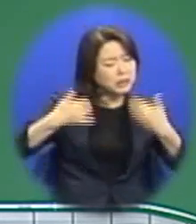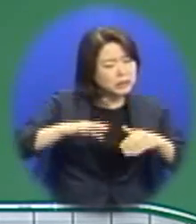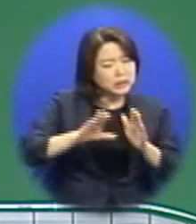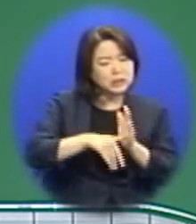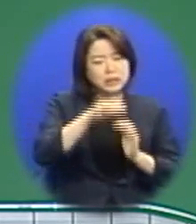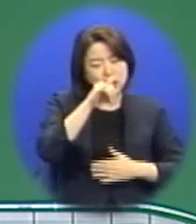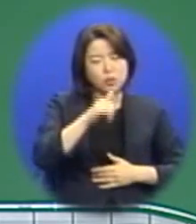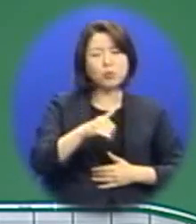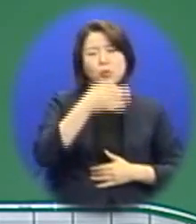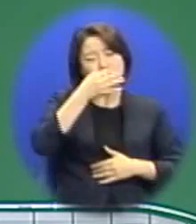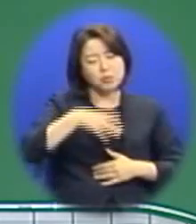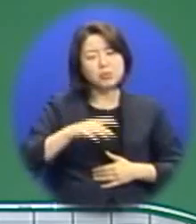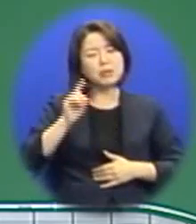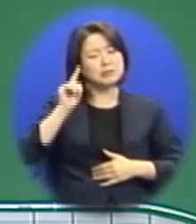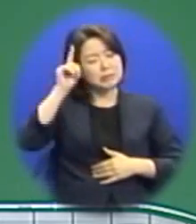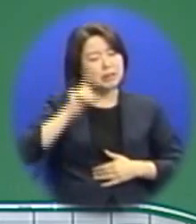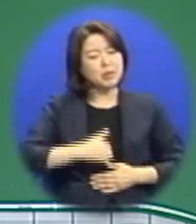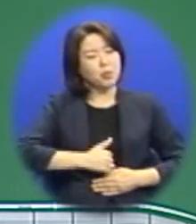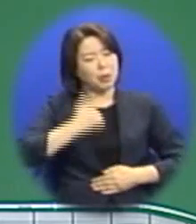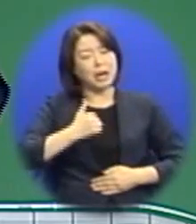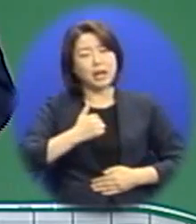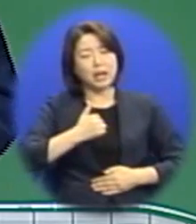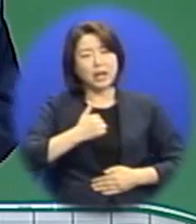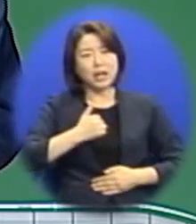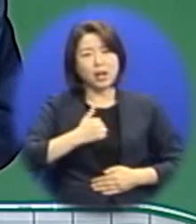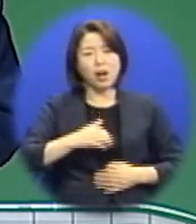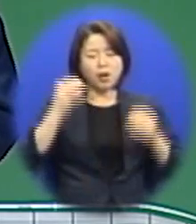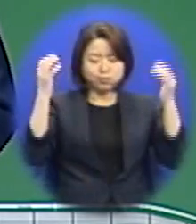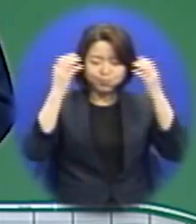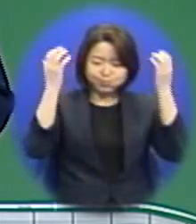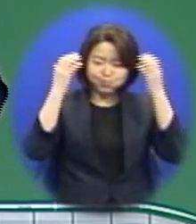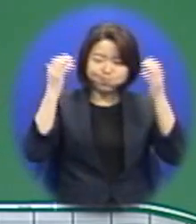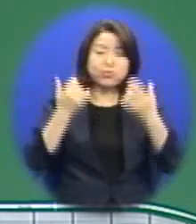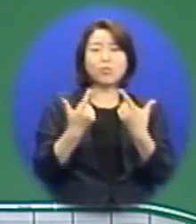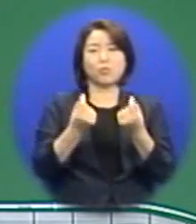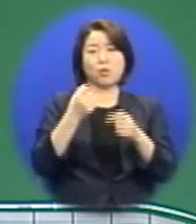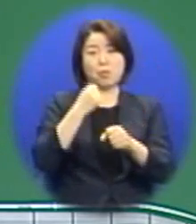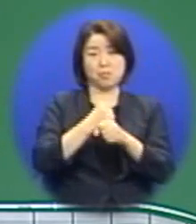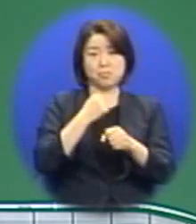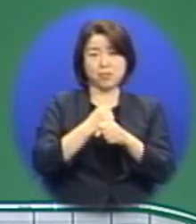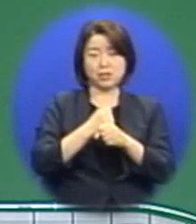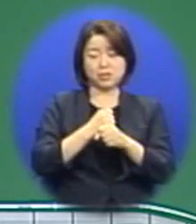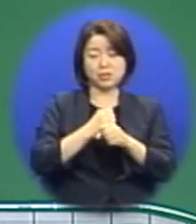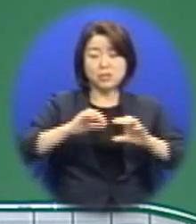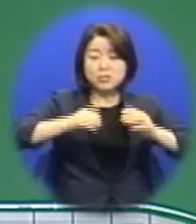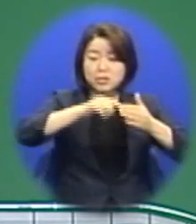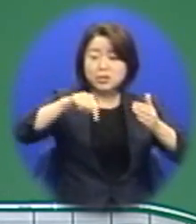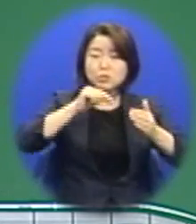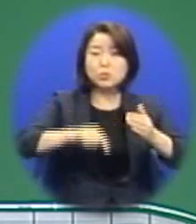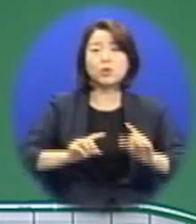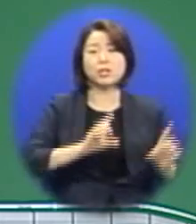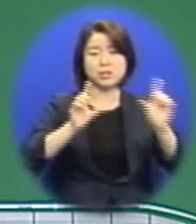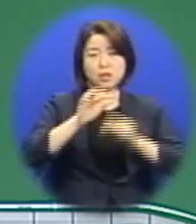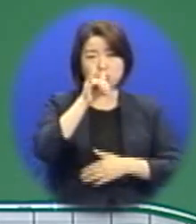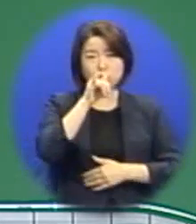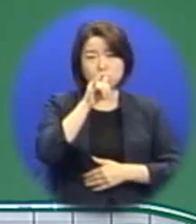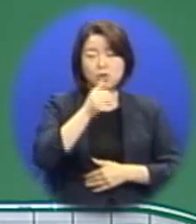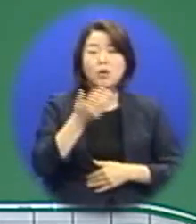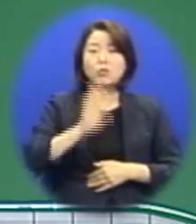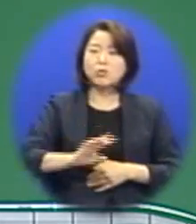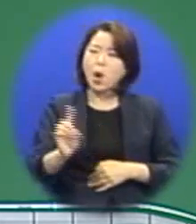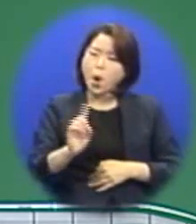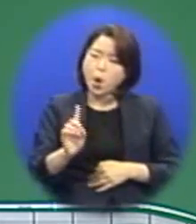힘들게 하고 짜증나게 하고 화나게 하고 고통스럽게 하고 이런 세상 속에 사는데 어떻게 예배 드릴